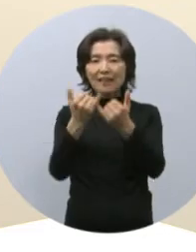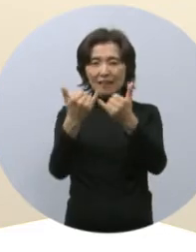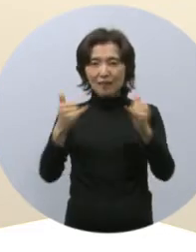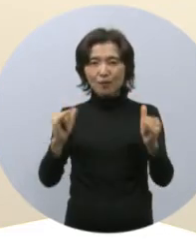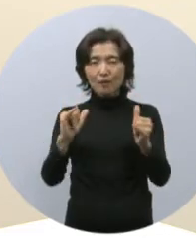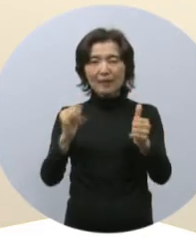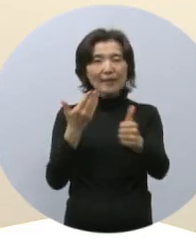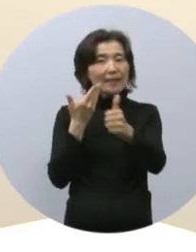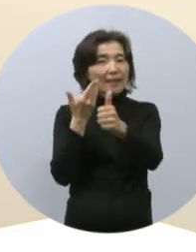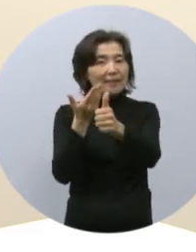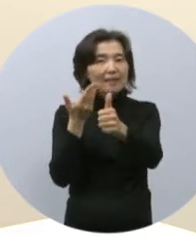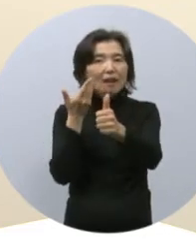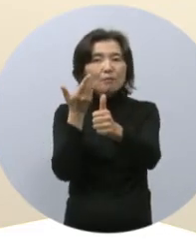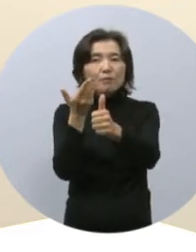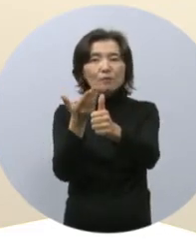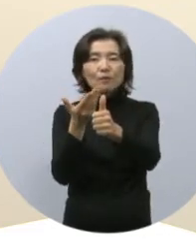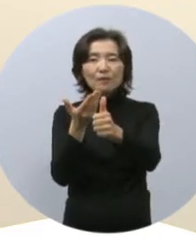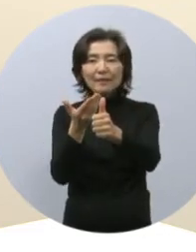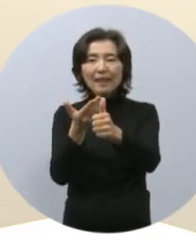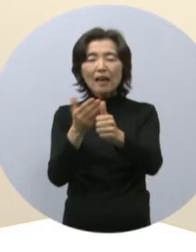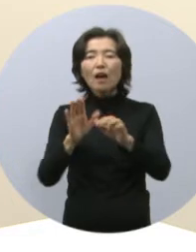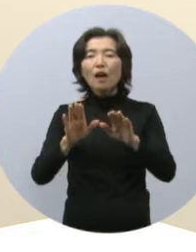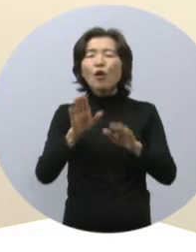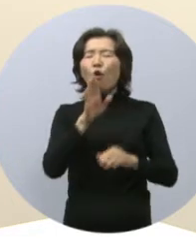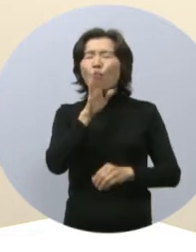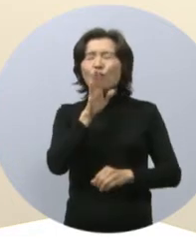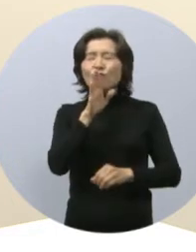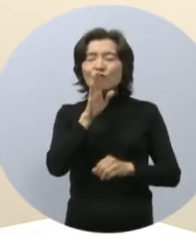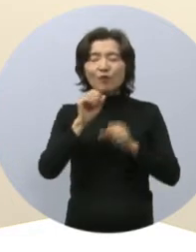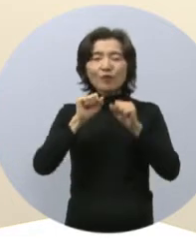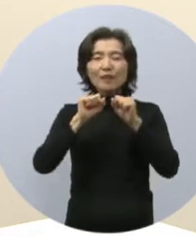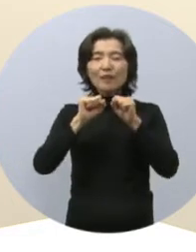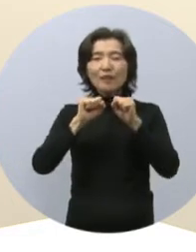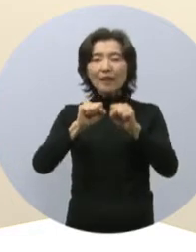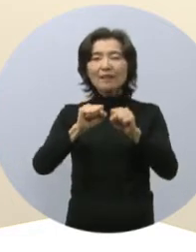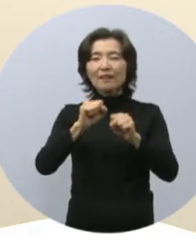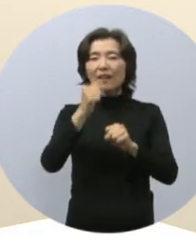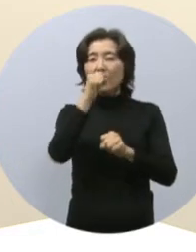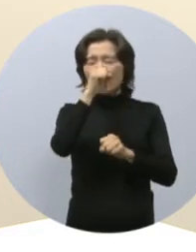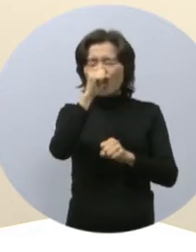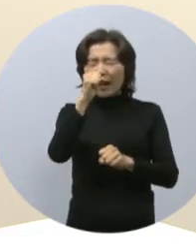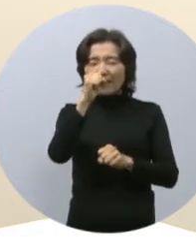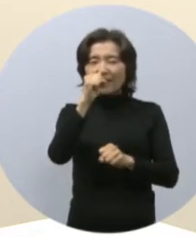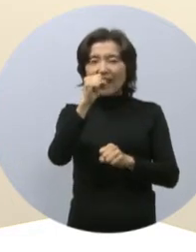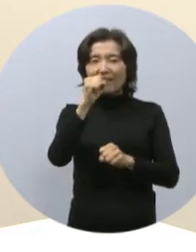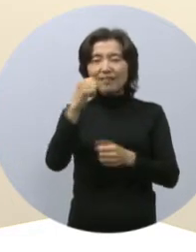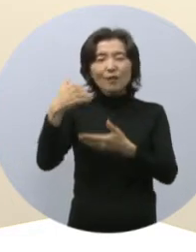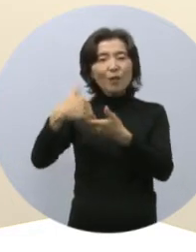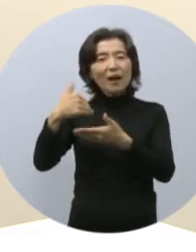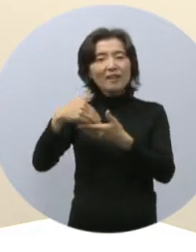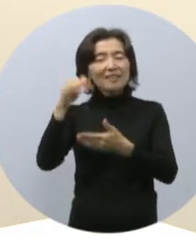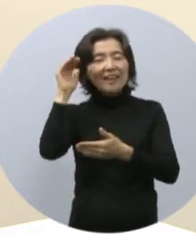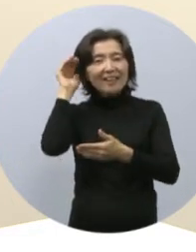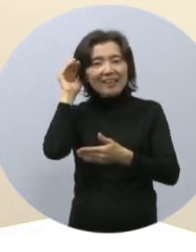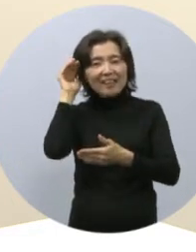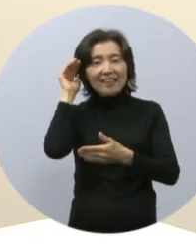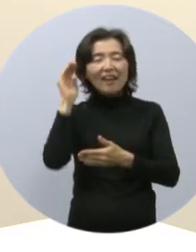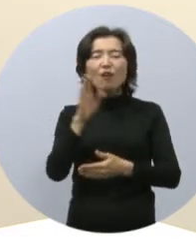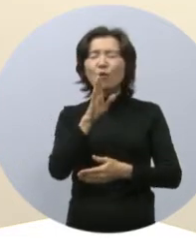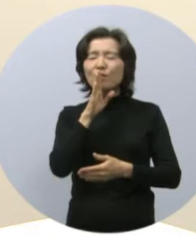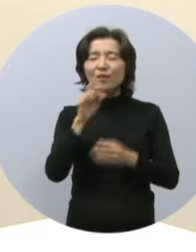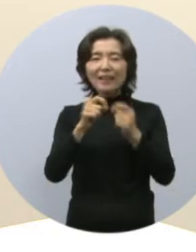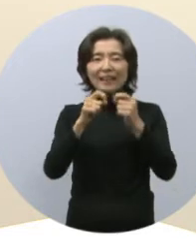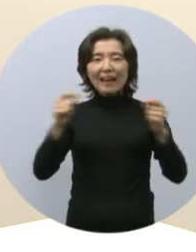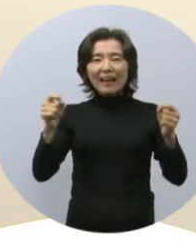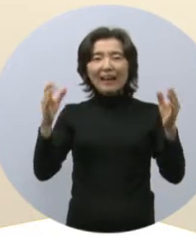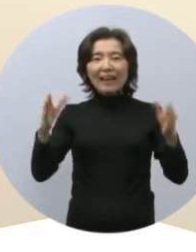にインタビューを行いまして本当にやってよかったというようなお話を多数聞けたことから本当に長